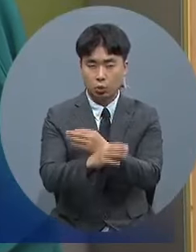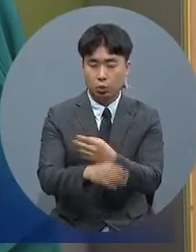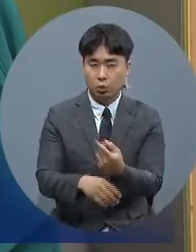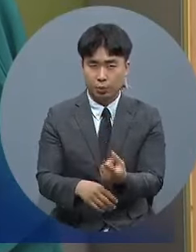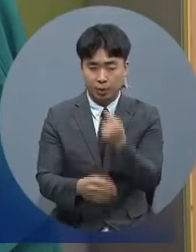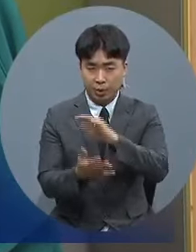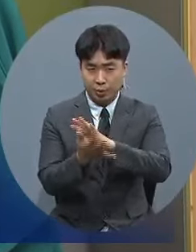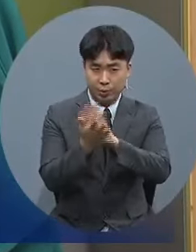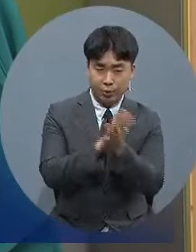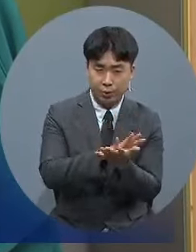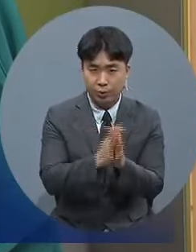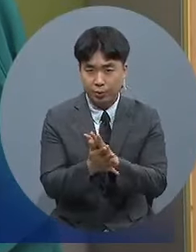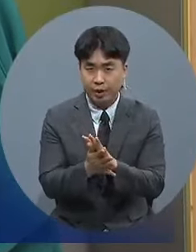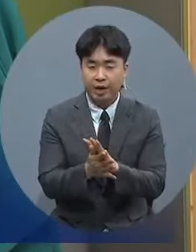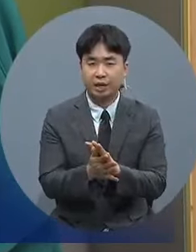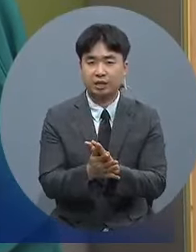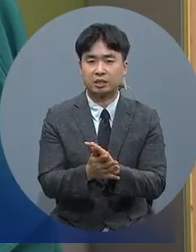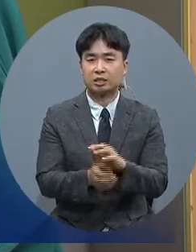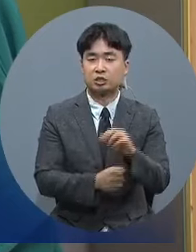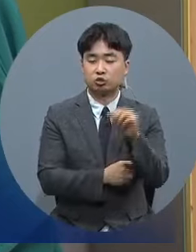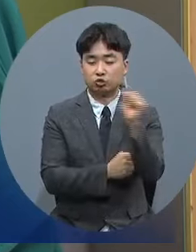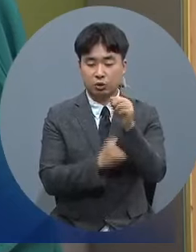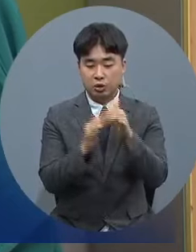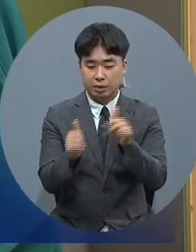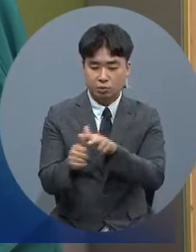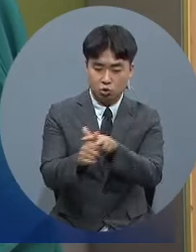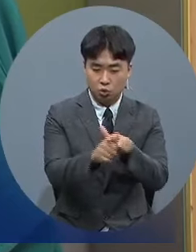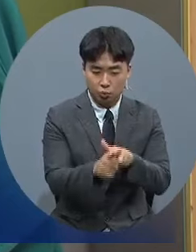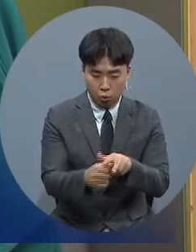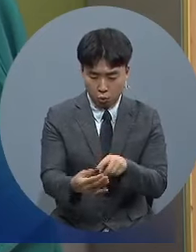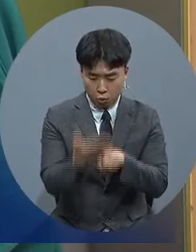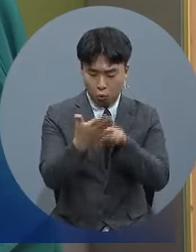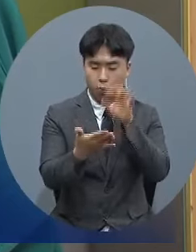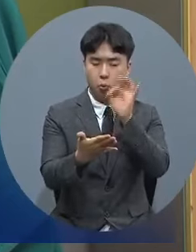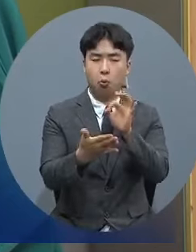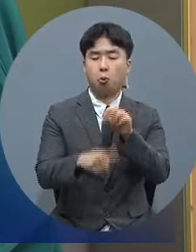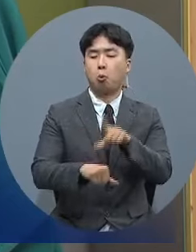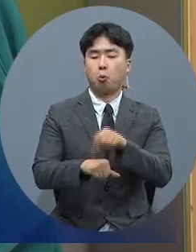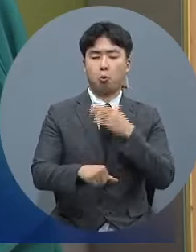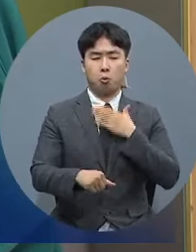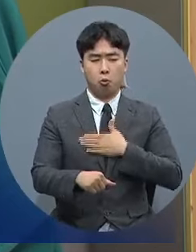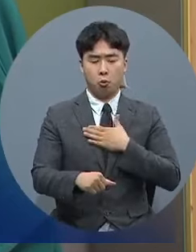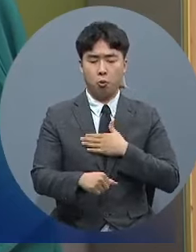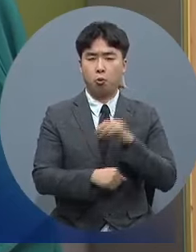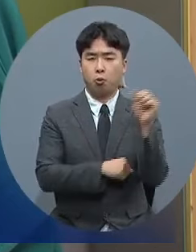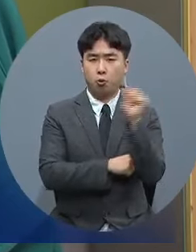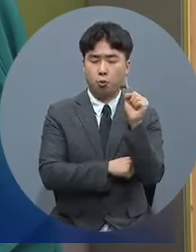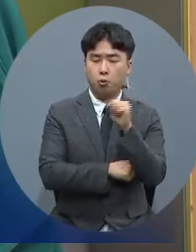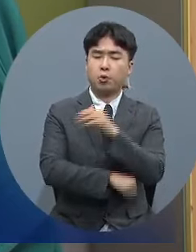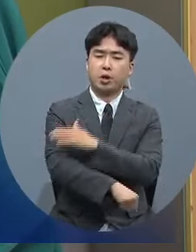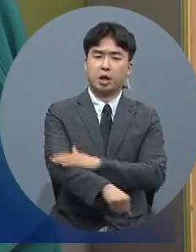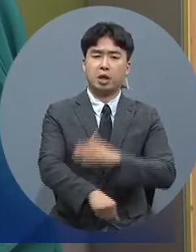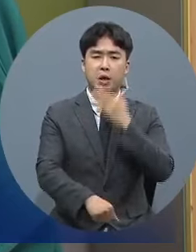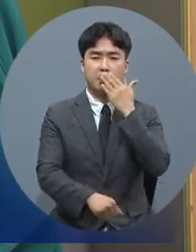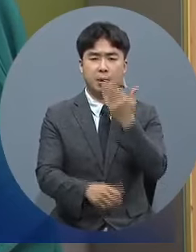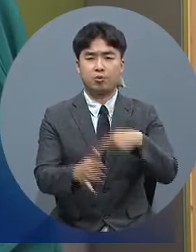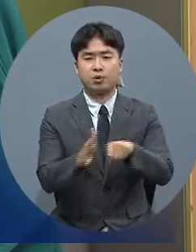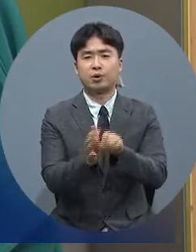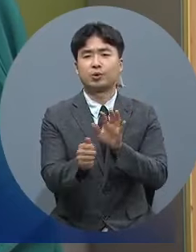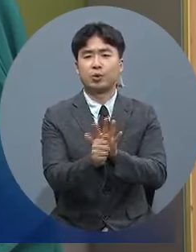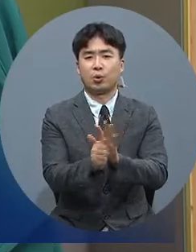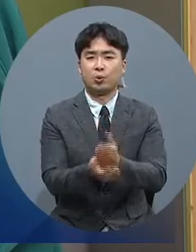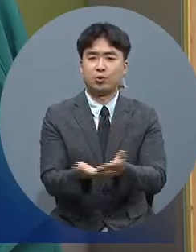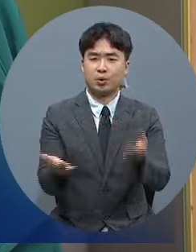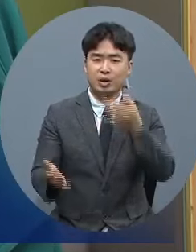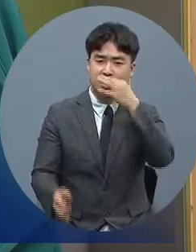운전하시는 분들에게는 또 실시간으로 정보를 제공해서 교통사고는 줄이고 안전하게 운전할 수 있도록 하기 위해서 본